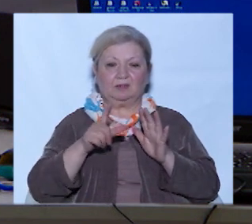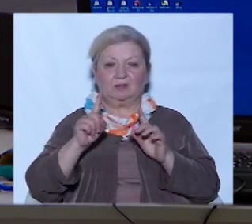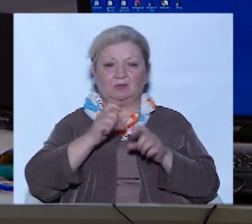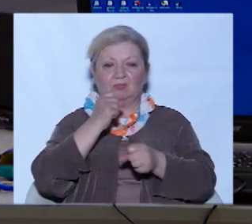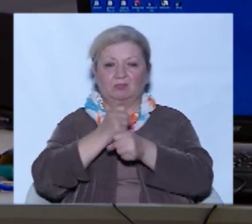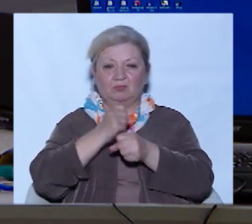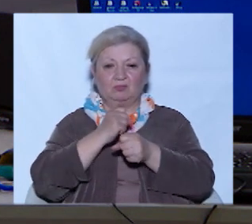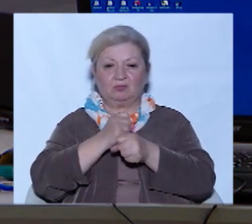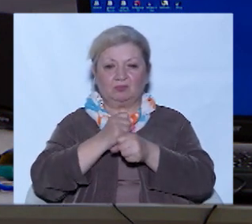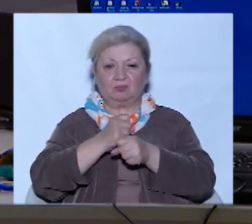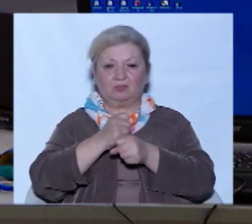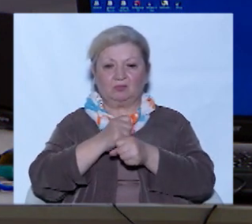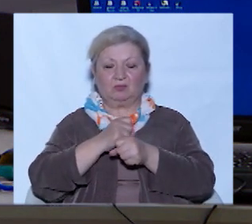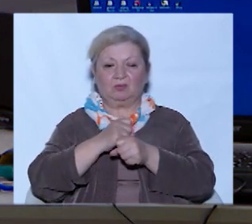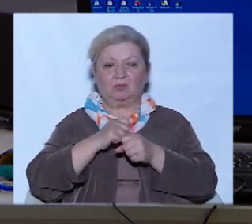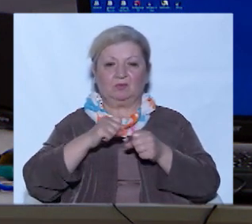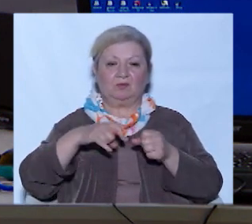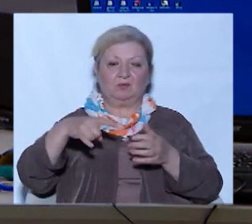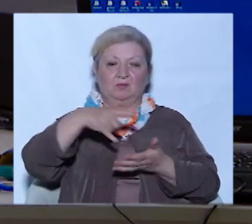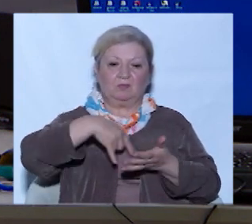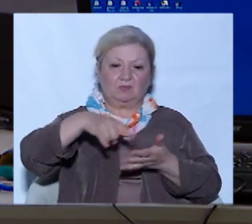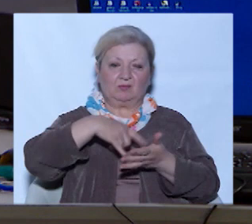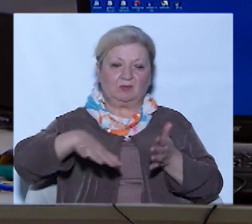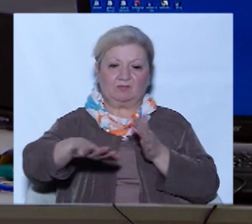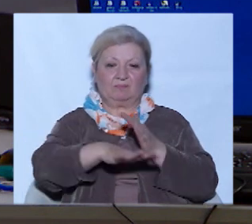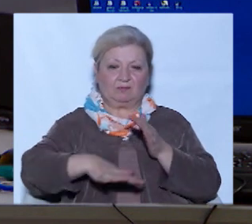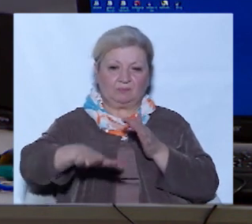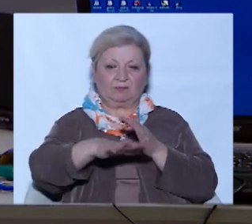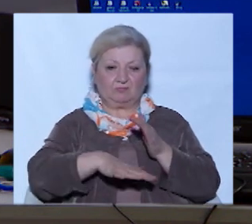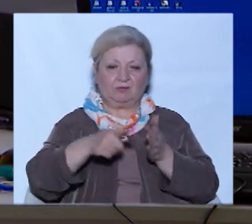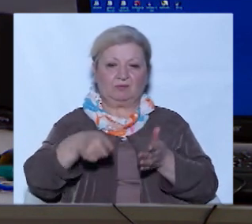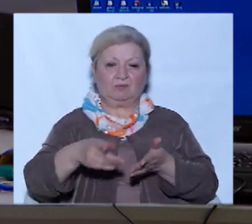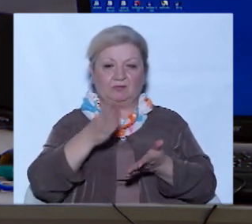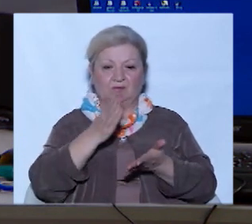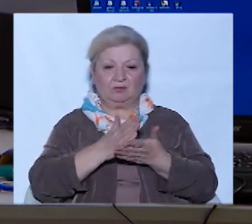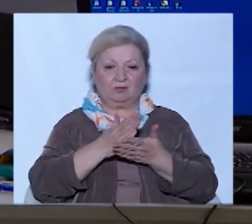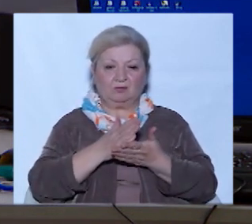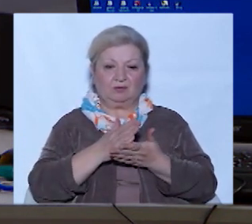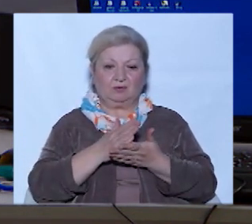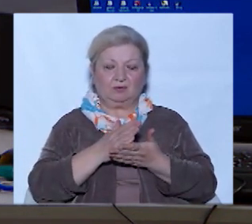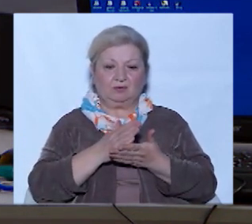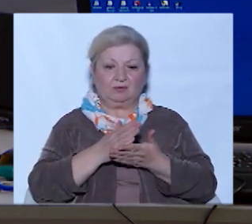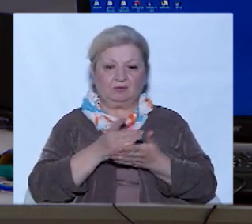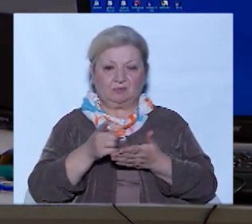გენერატორი, რომელიც გამოიმუშავებს ცვლად მაგნიტურ ველს, წარმოადგენს აი